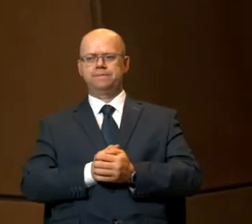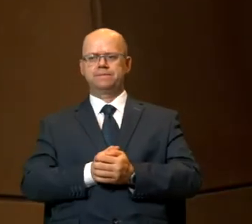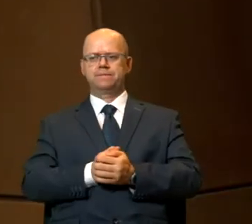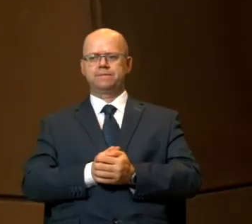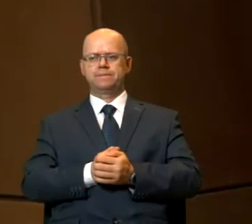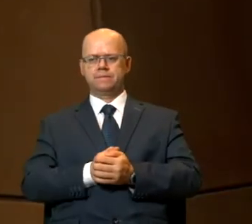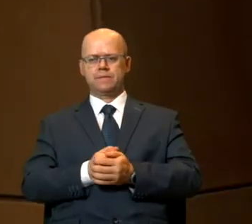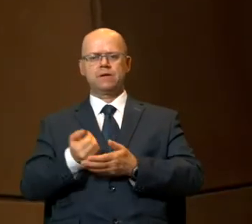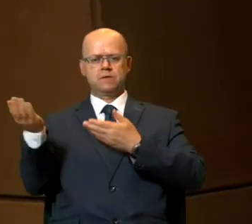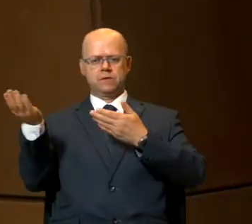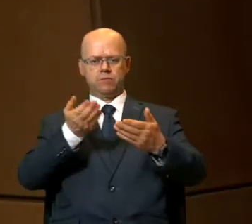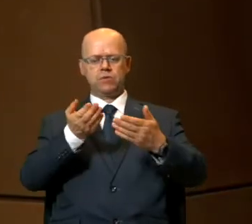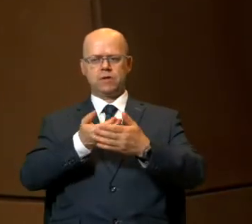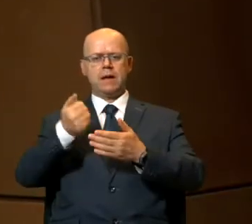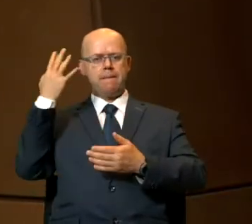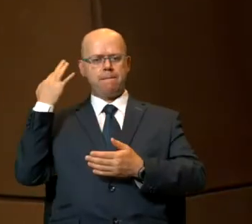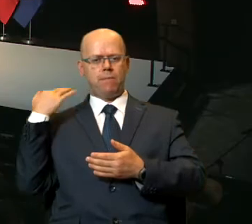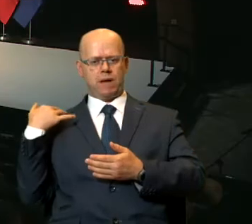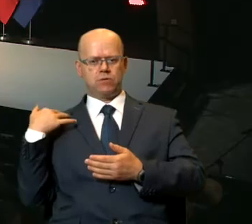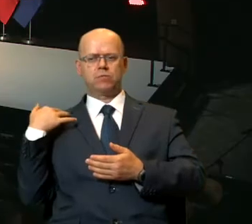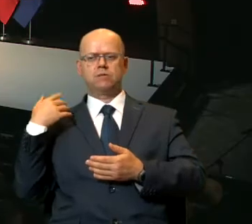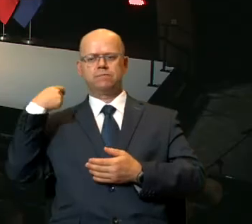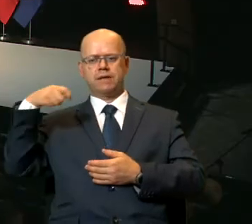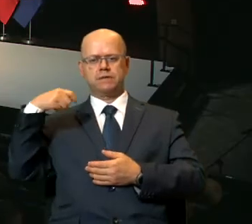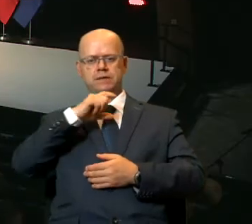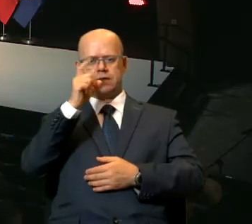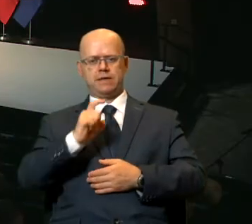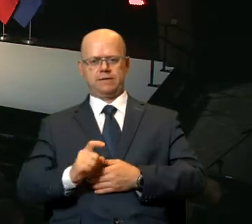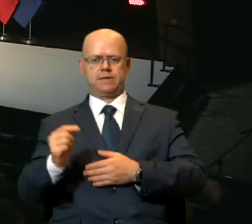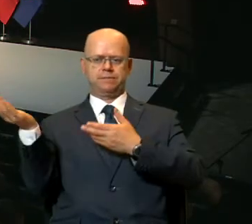Gdańska Aleksandrę Dulkiewicz.